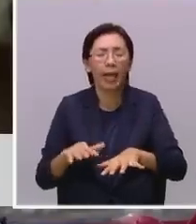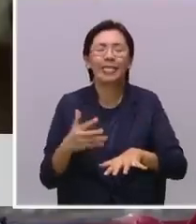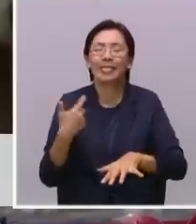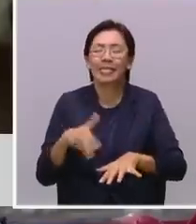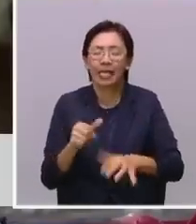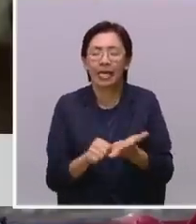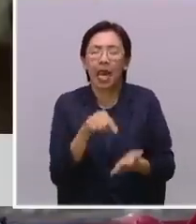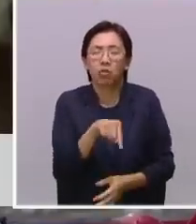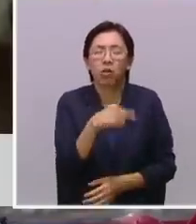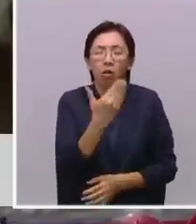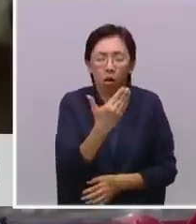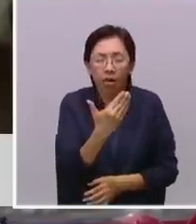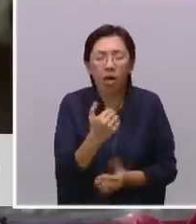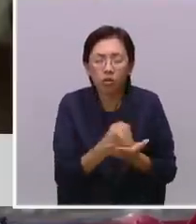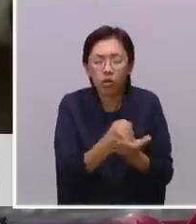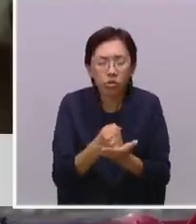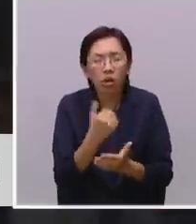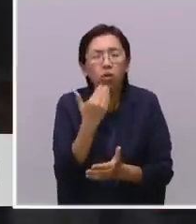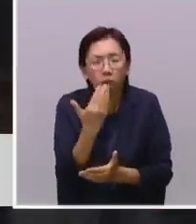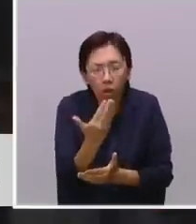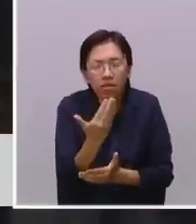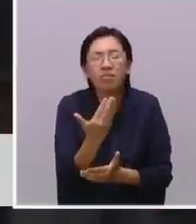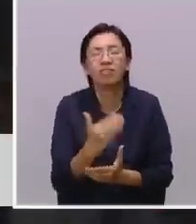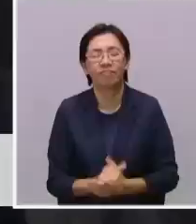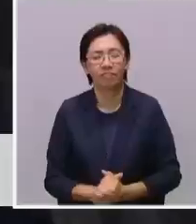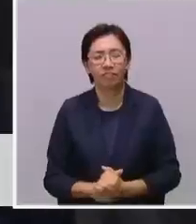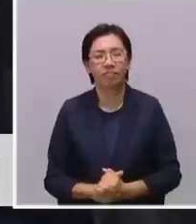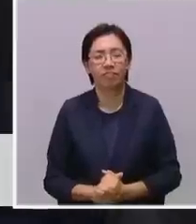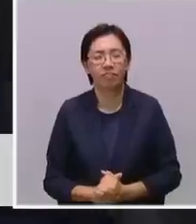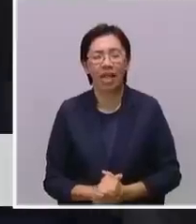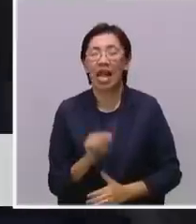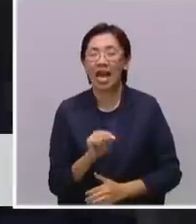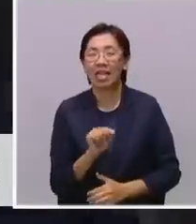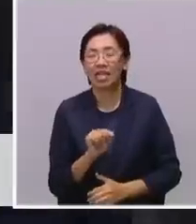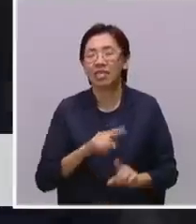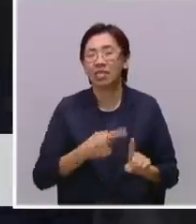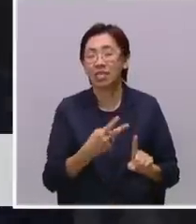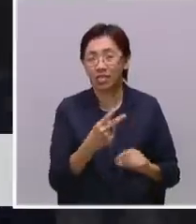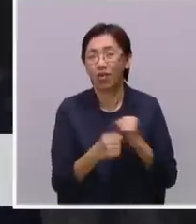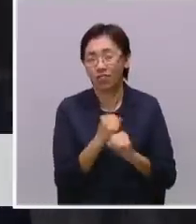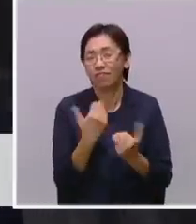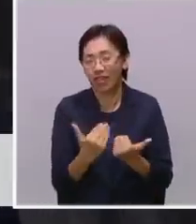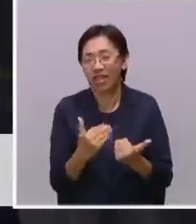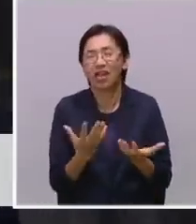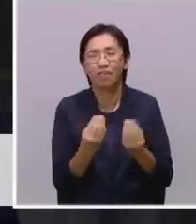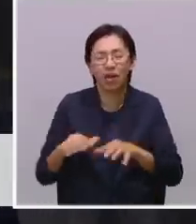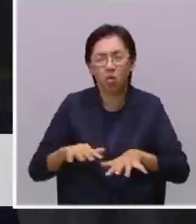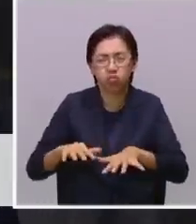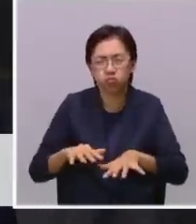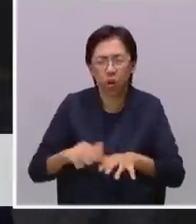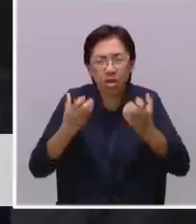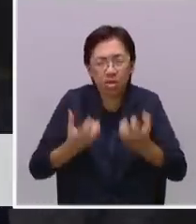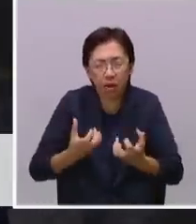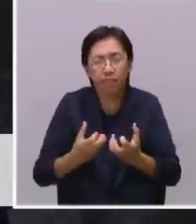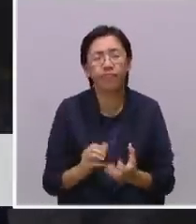ด่วนแก้ไขแล้วก็ช่วยเหลือด้านมนุษยธรรมกับ 2ชาตินี้ก่อนนะคะอันนี้เกิดขึ้นตั้งแต่เดือนกุมภาพันธ์แล้วขณะที่อียิปต์